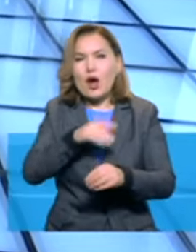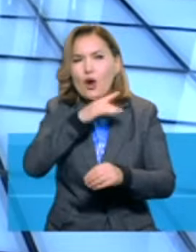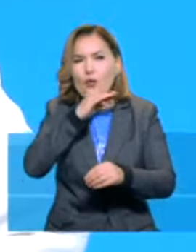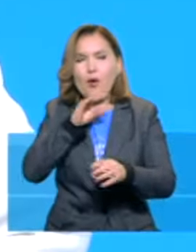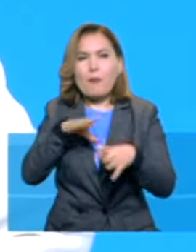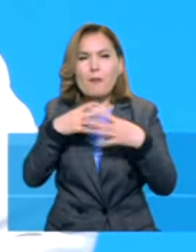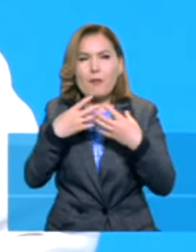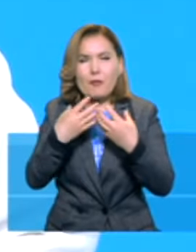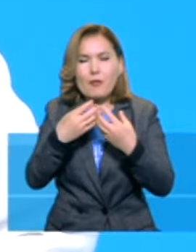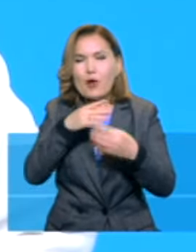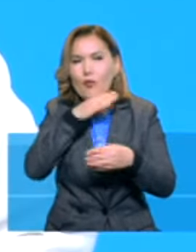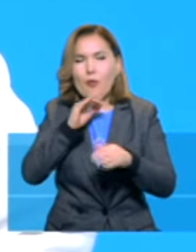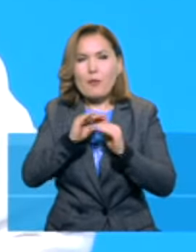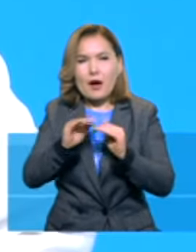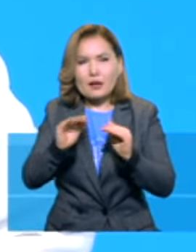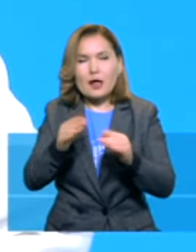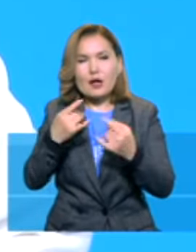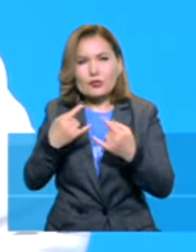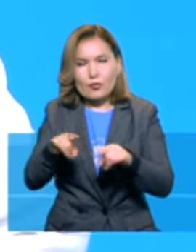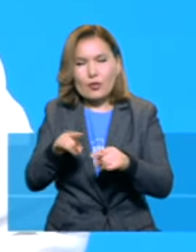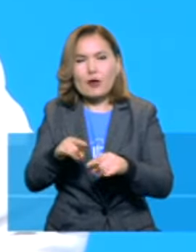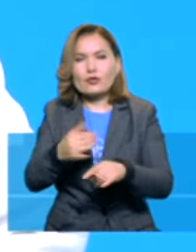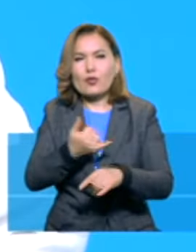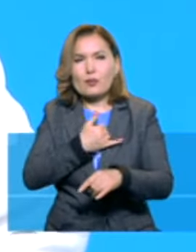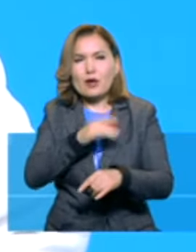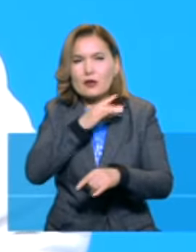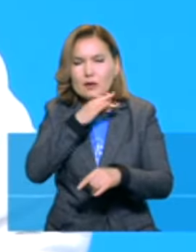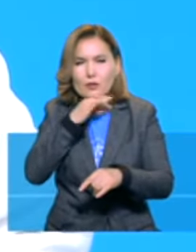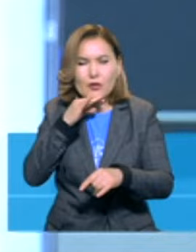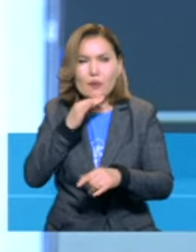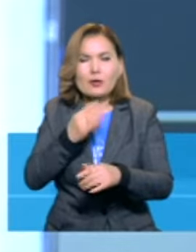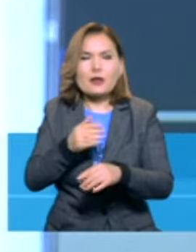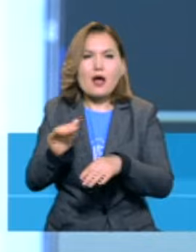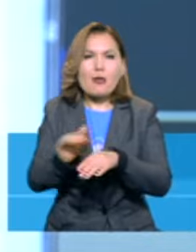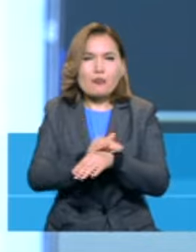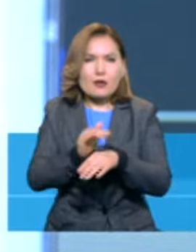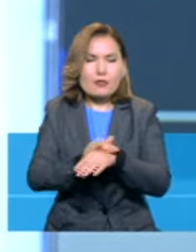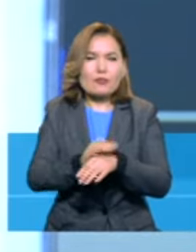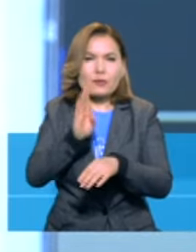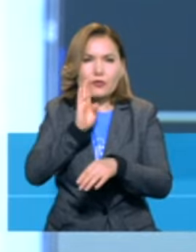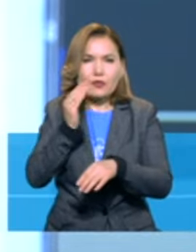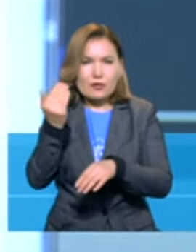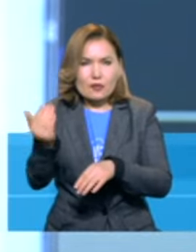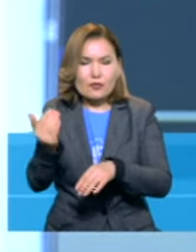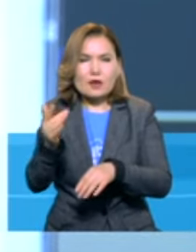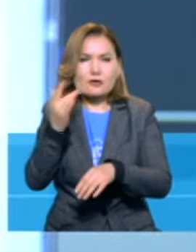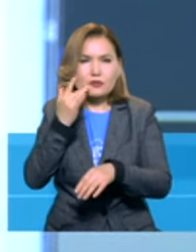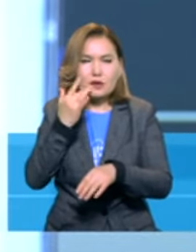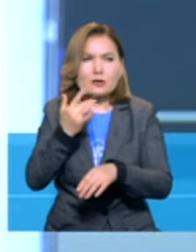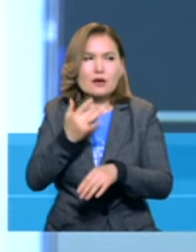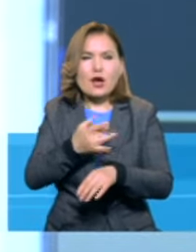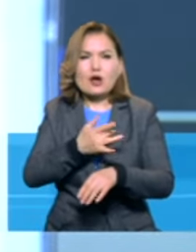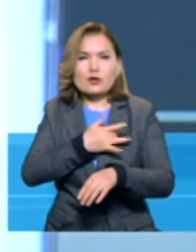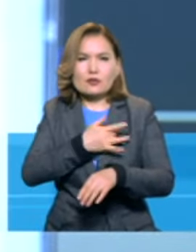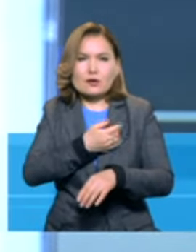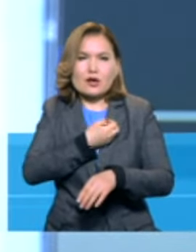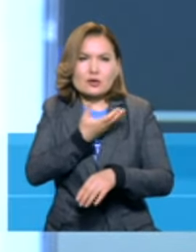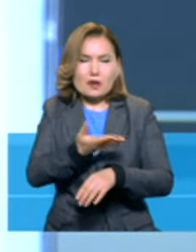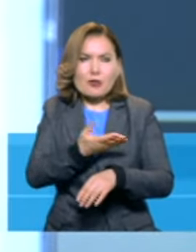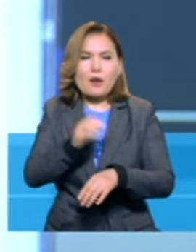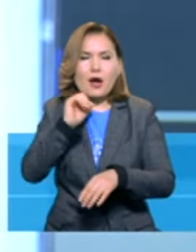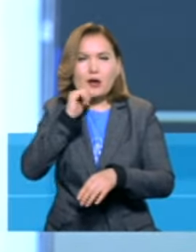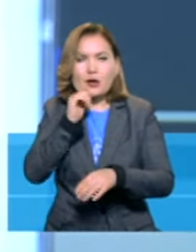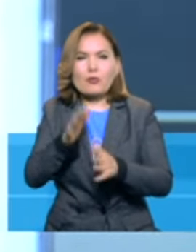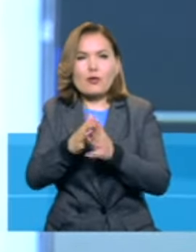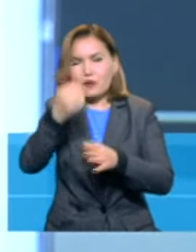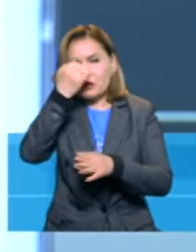ана боп, бала шағамыз көп болғаннан кейін өте мейірімді қыз боп өсті. Мен сол өзім әжесіне алғысымды айтамын,